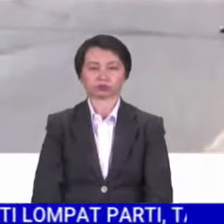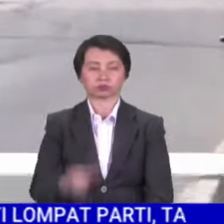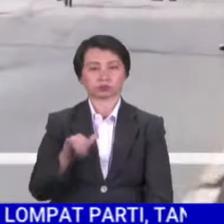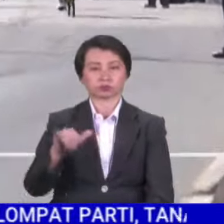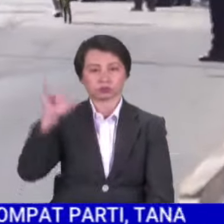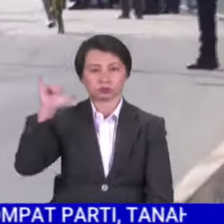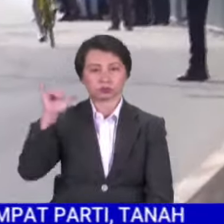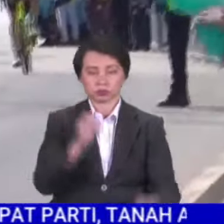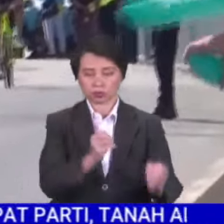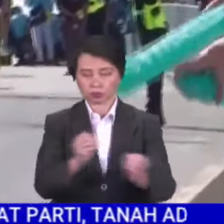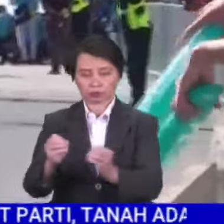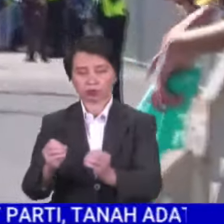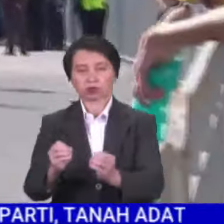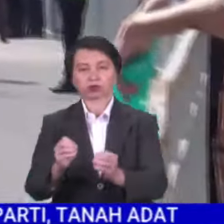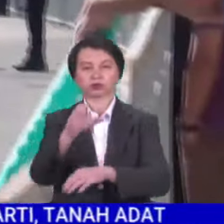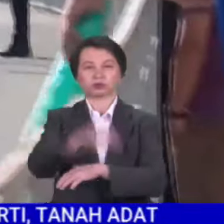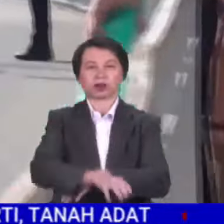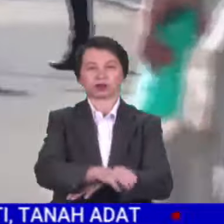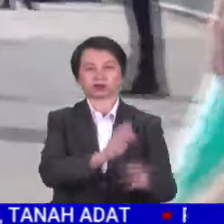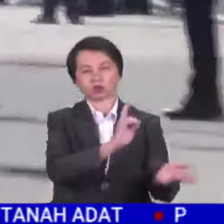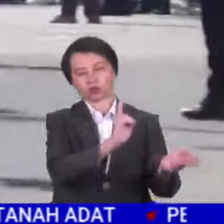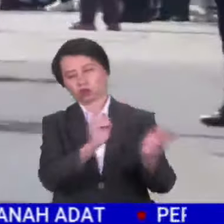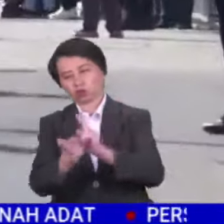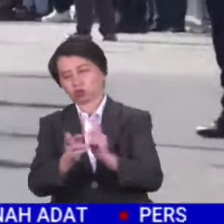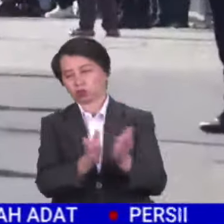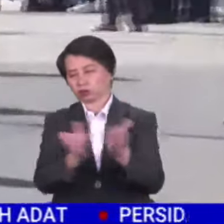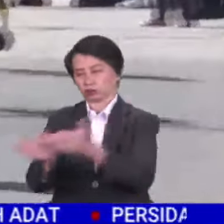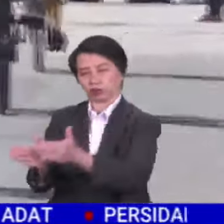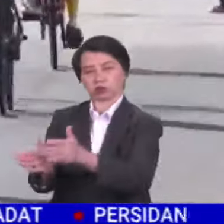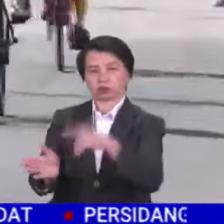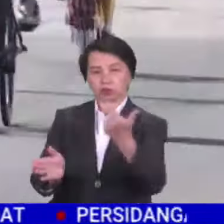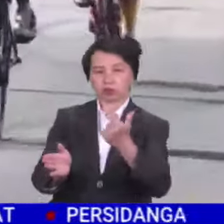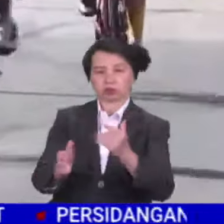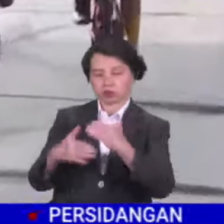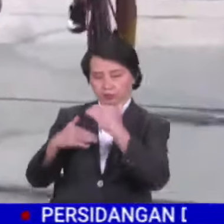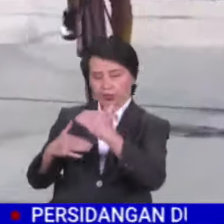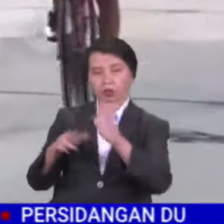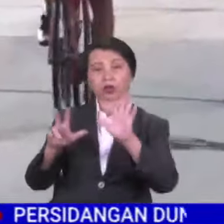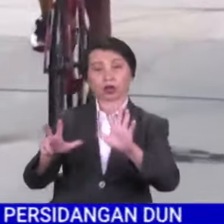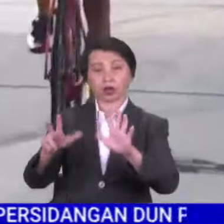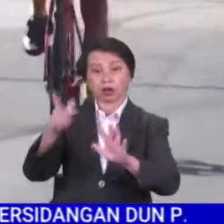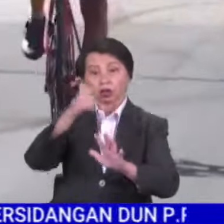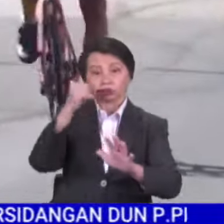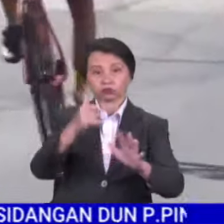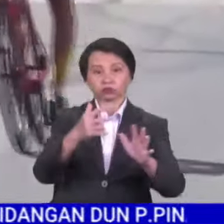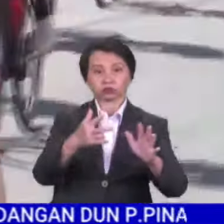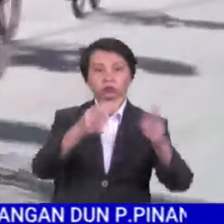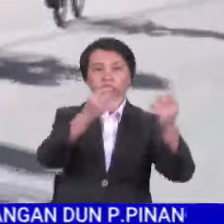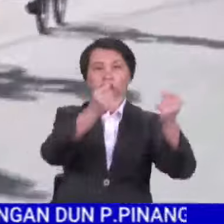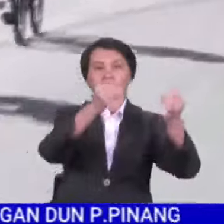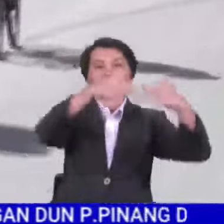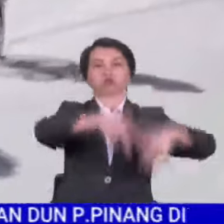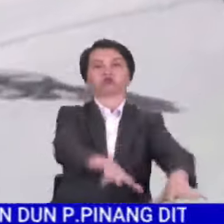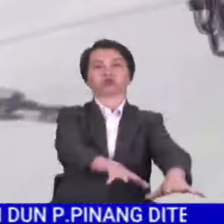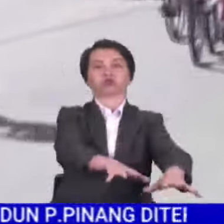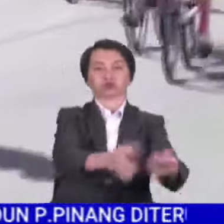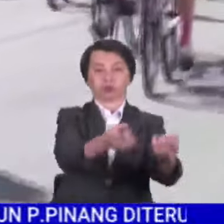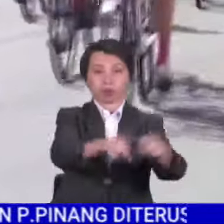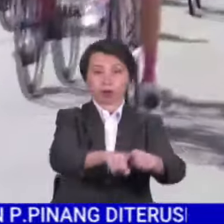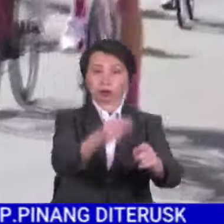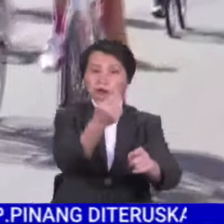Semalam, pihak penganjur terpaksa mengubah laluan dengan menggunakan laluan peringkat ke-8 susulan insiden tanah runtuh yang berlaku